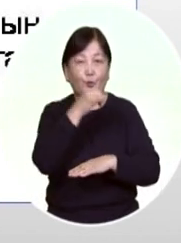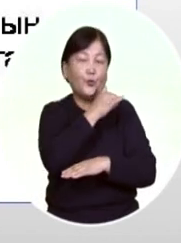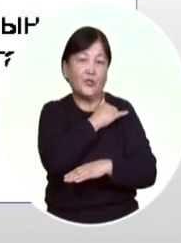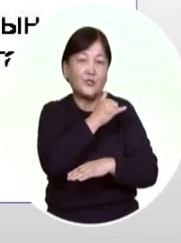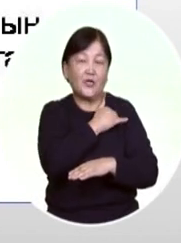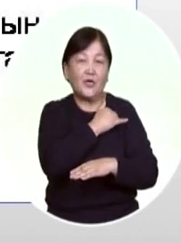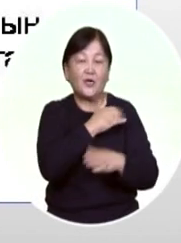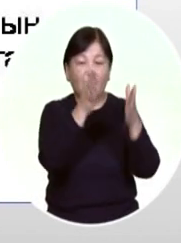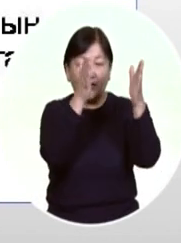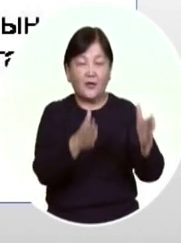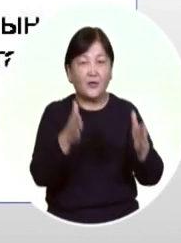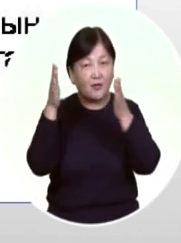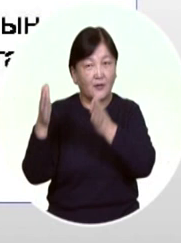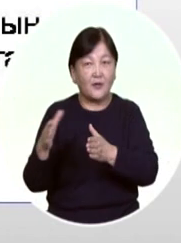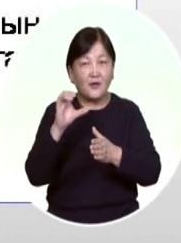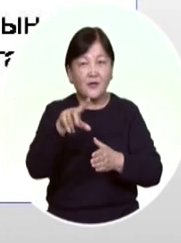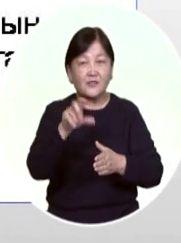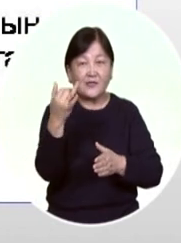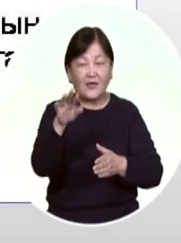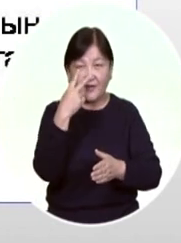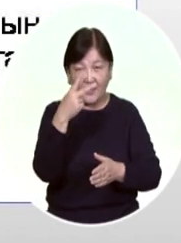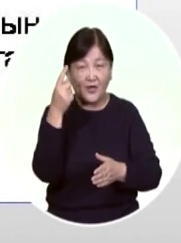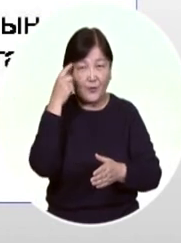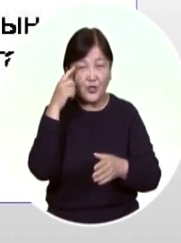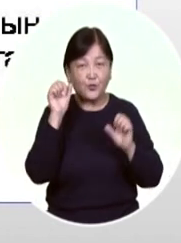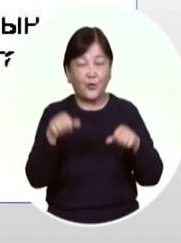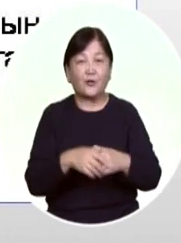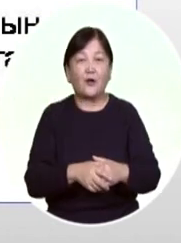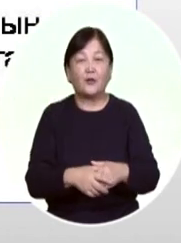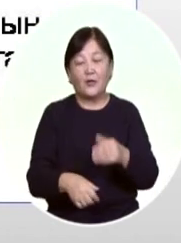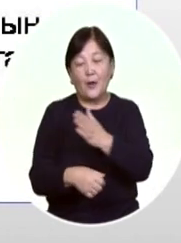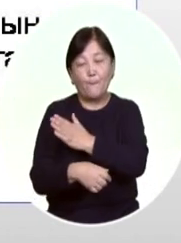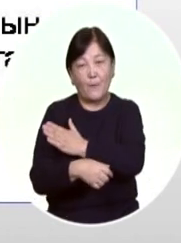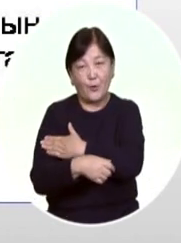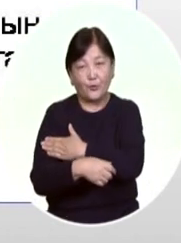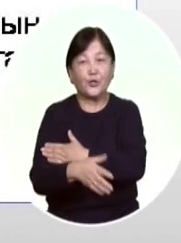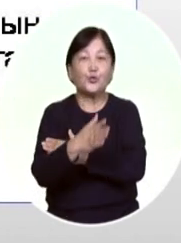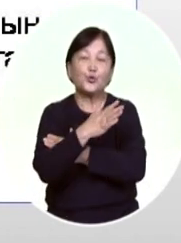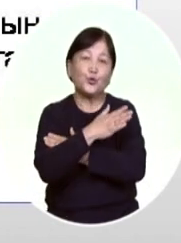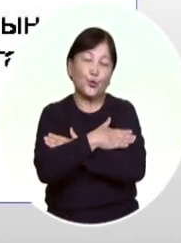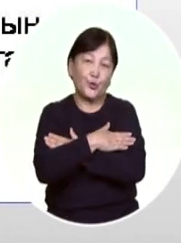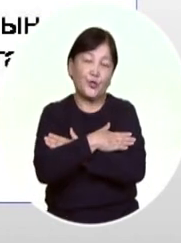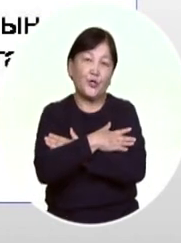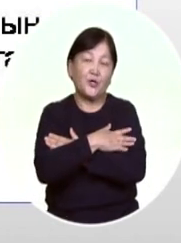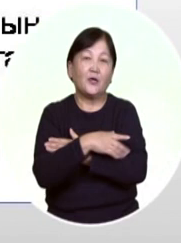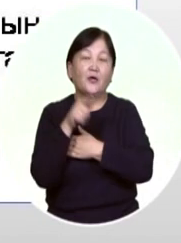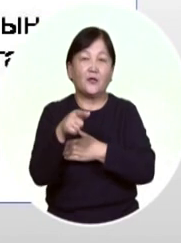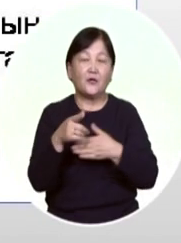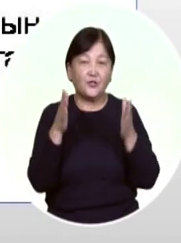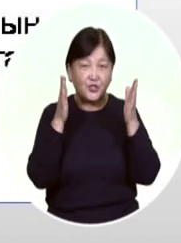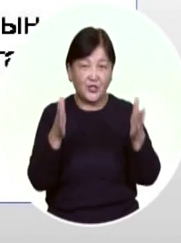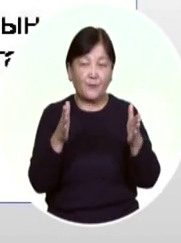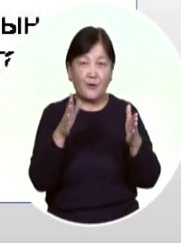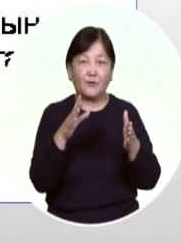За, тэгвэл баруунтан зөвөнтний хэрэгжүүлж байсан бодлогын мөн чанарыг бас харьцуулаад хараарай. За,